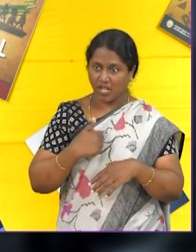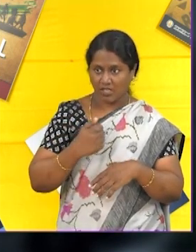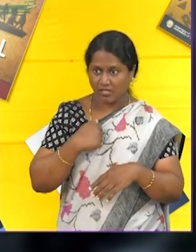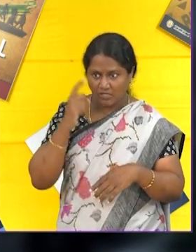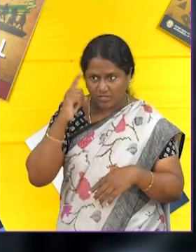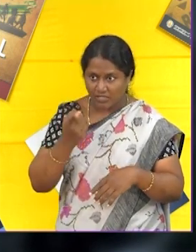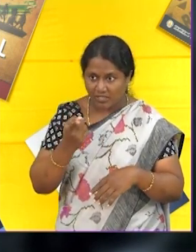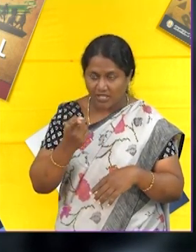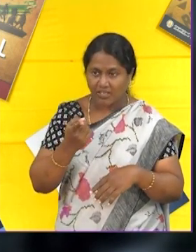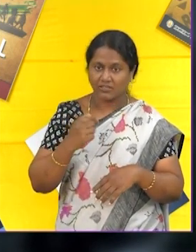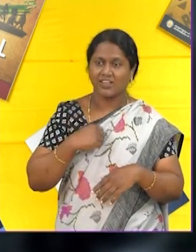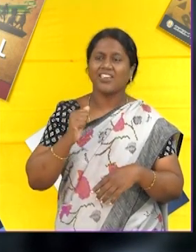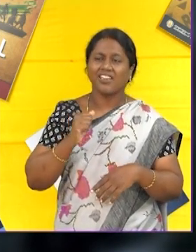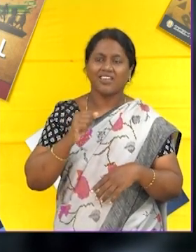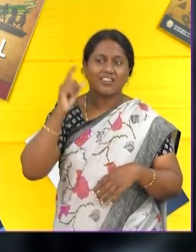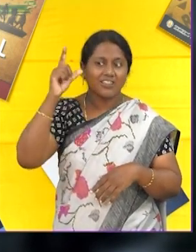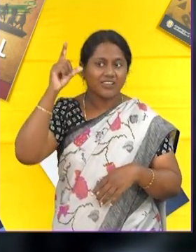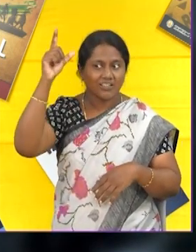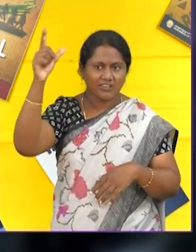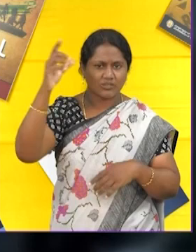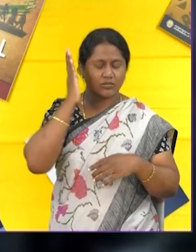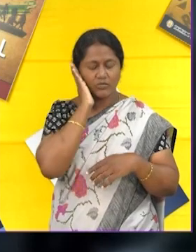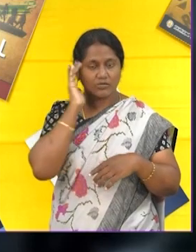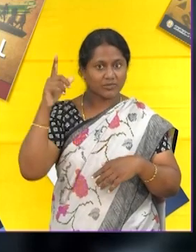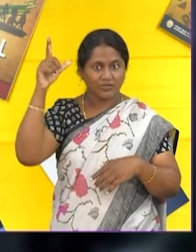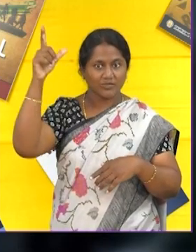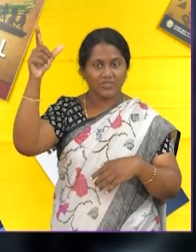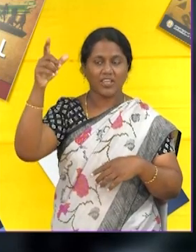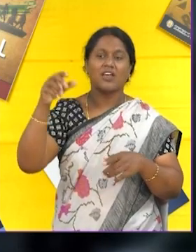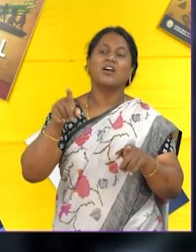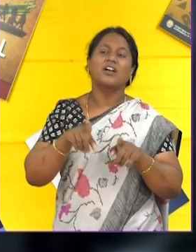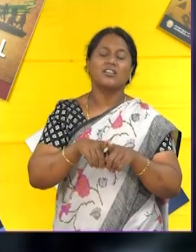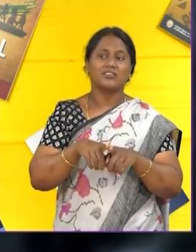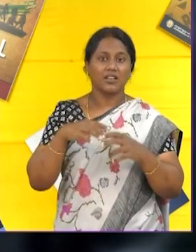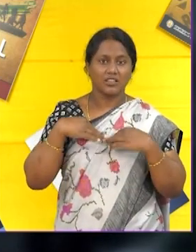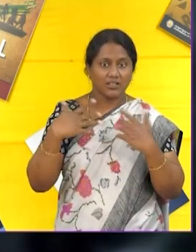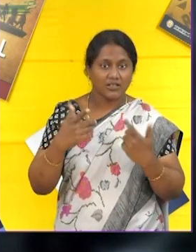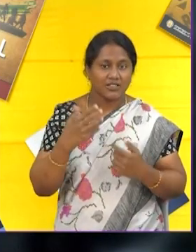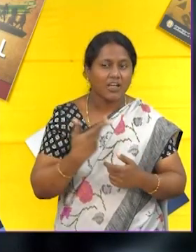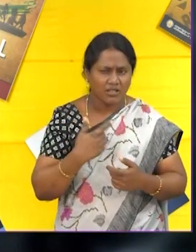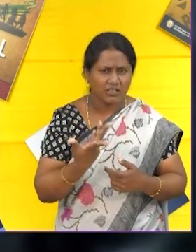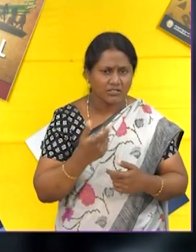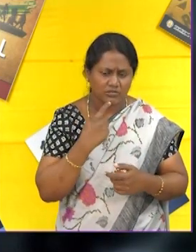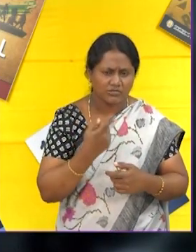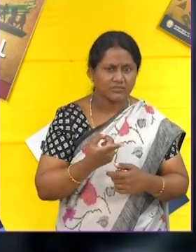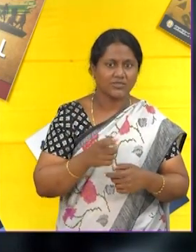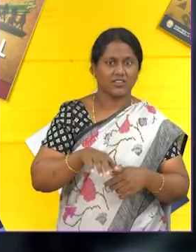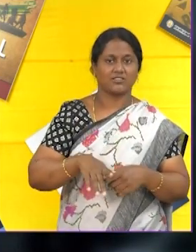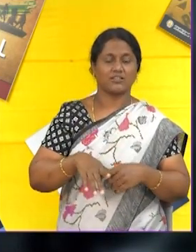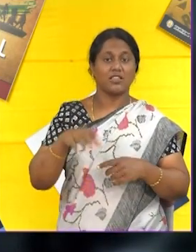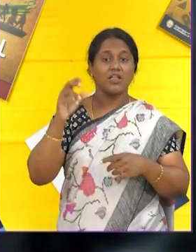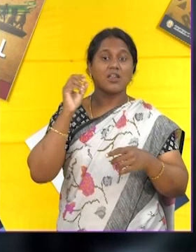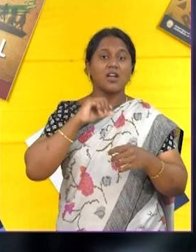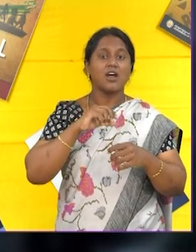சொன்னேன். ஏன்னா அவன் ஏதோ ஒரு நைட் தூங்கிட்டு இருக்கனால he might be in some dream. So I said who I was. There's something